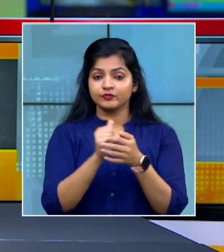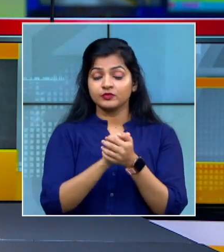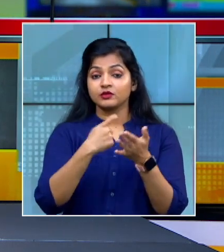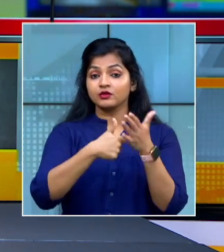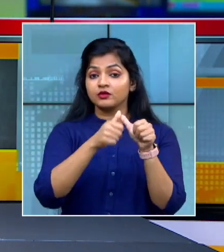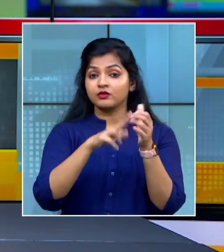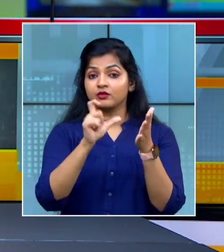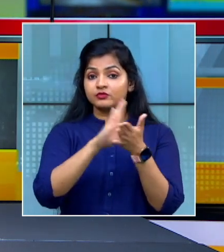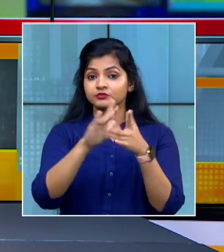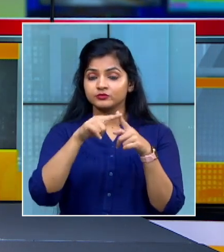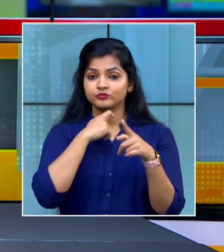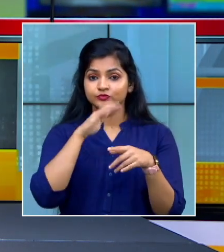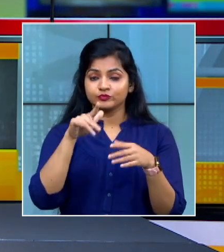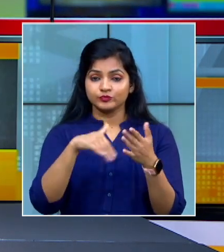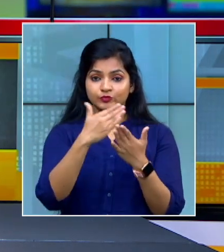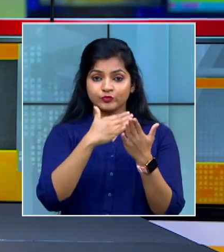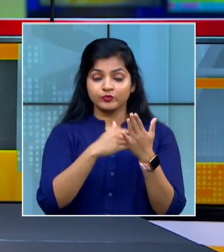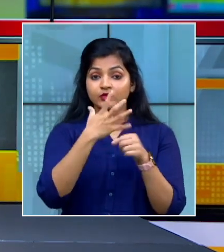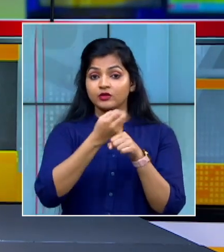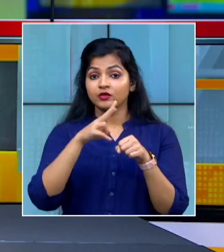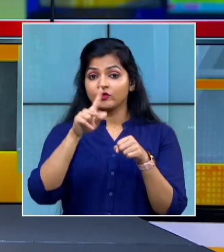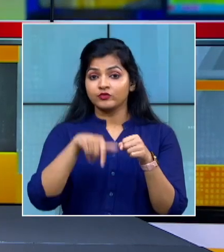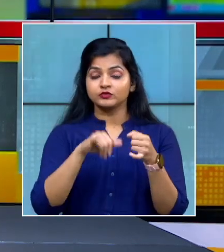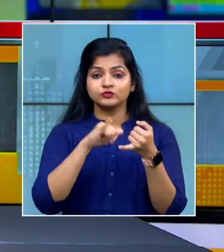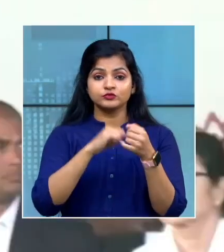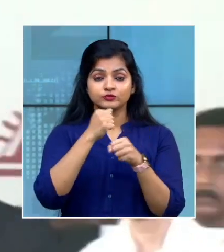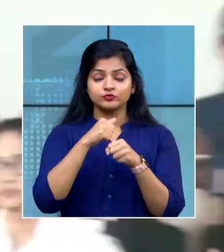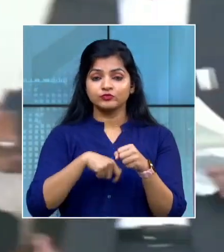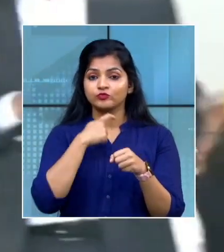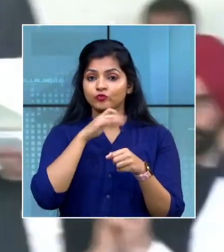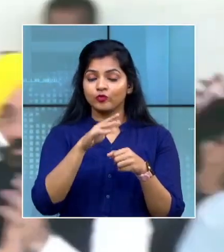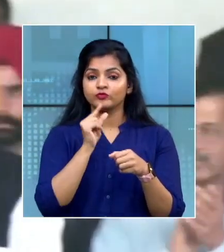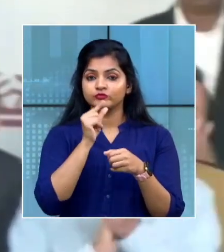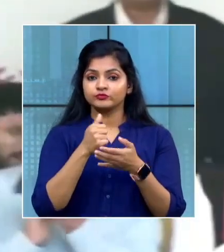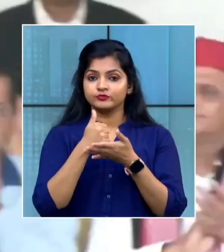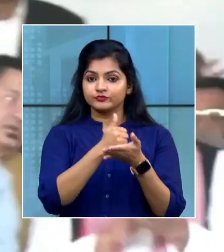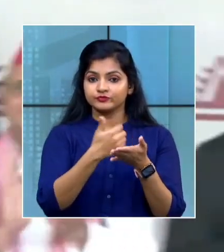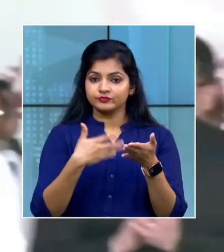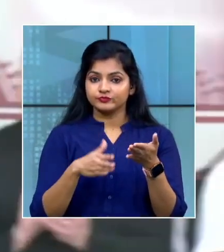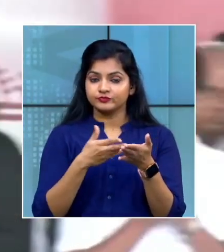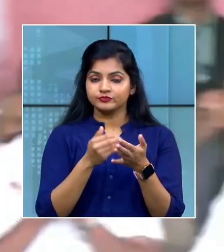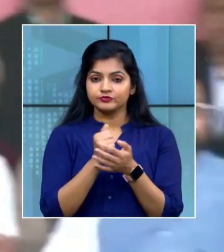റാഞ്ചിയിലെ സത്യപ്രതിജ്ഞാ ചടങ്ങിൽ ഗവർണർ സന്തോഷ് ഗംഗ്വാർ സത്യവാചകം ചൊല്ലിക്കൊടുത്തു.